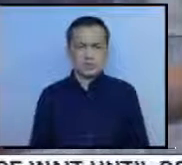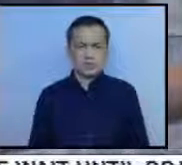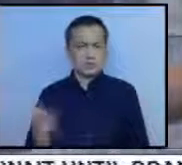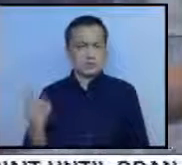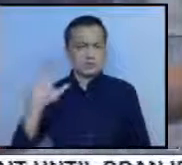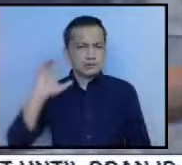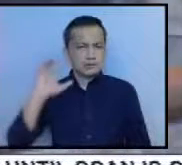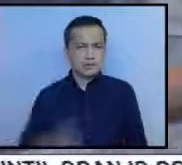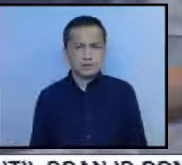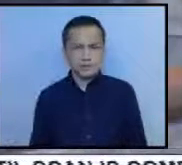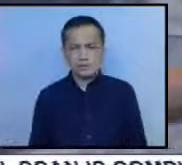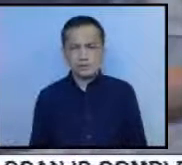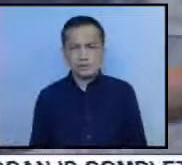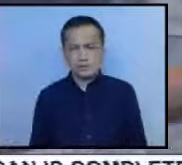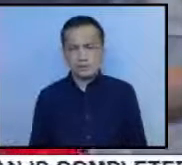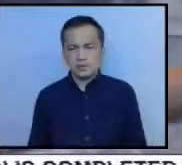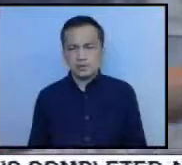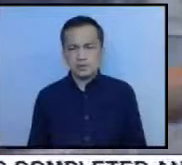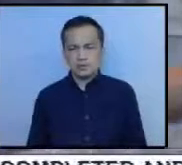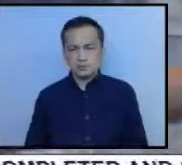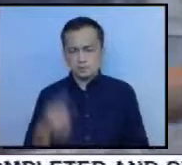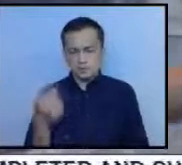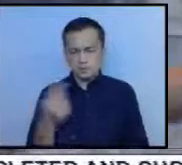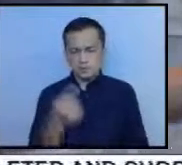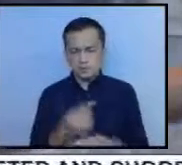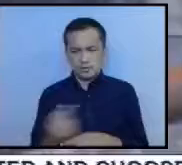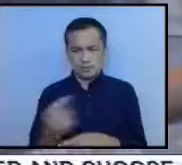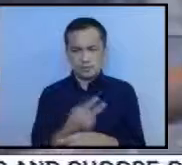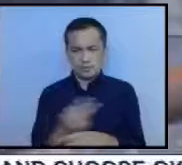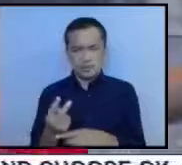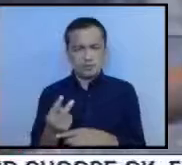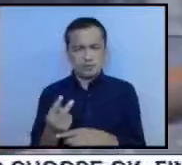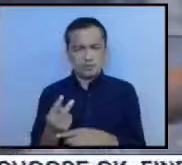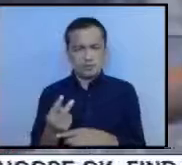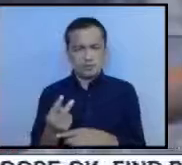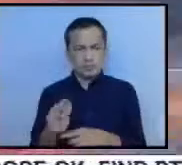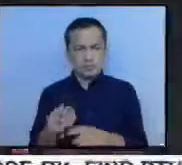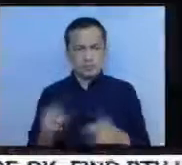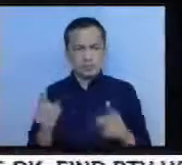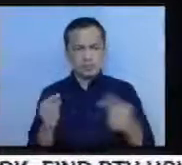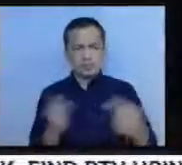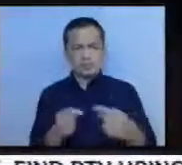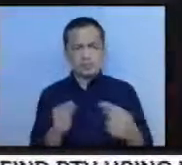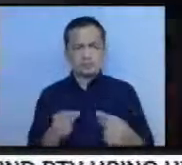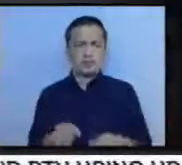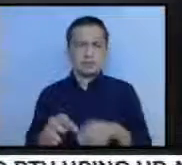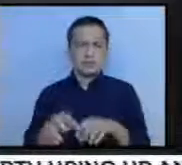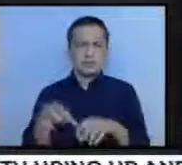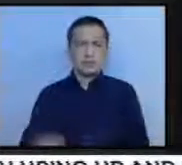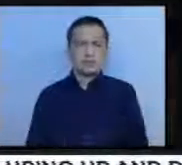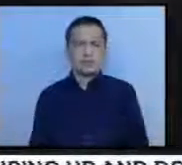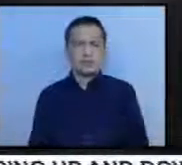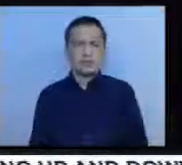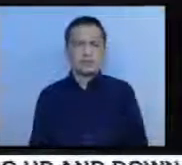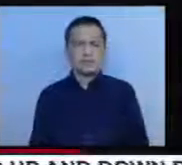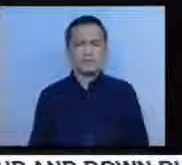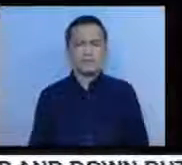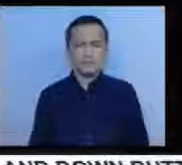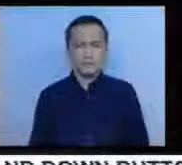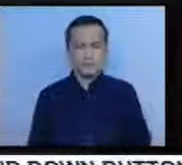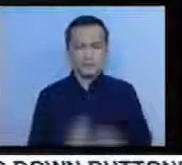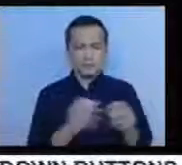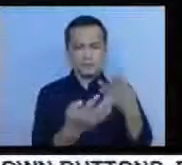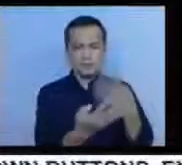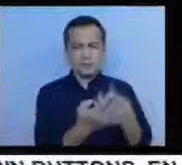sinusubukan namin yan sa linggo, dalawang linggo, pangatlong linggo. Iba na lamang kaaway ng kapitbahay. Kalabosa ang top 2 most wanted ng Manila